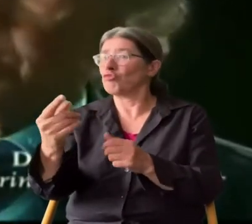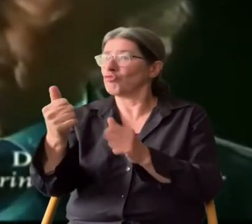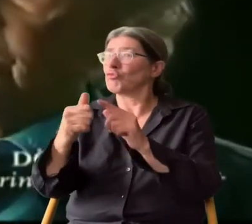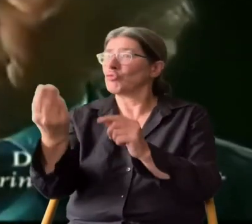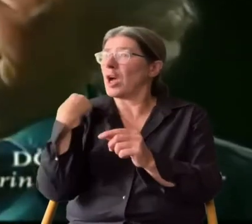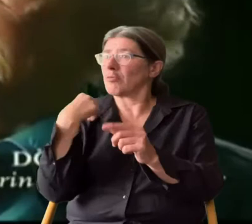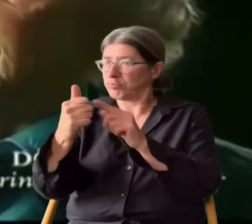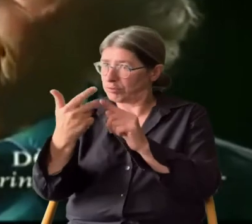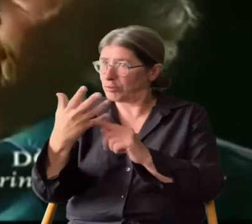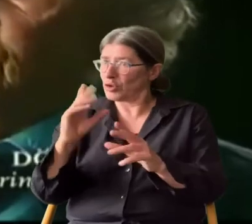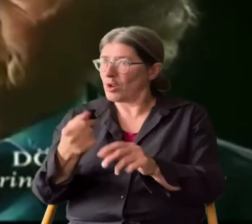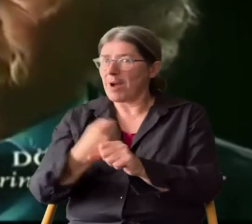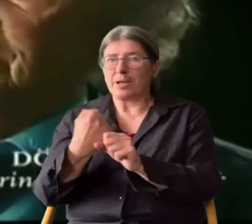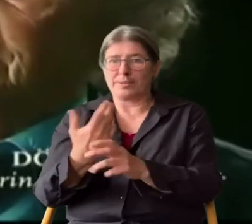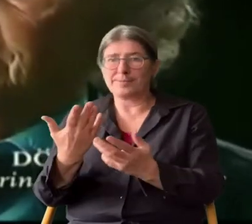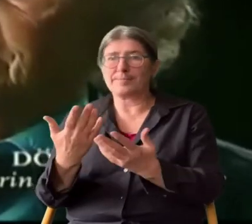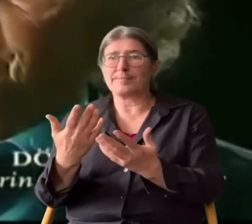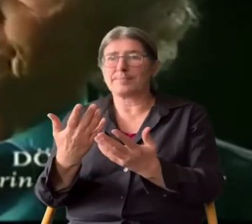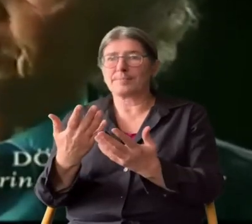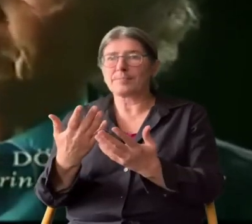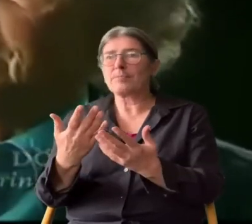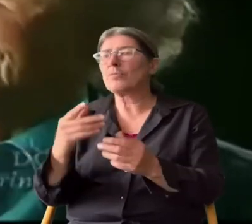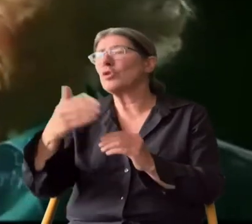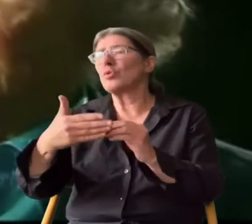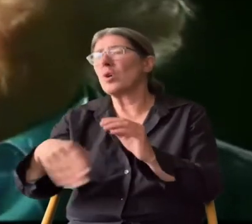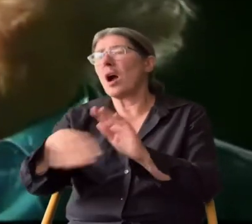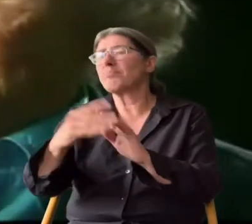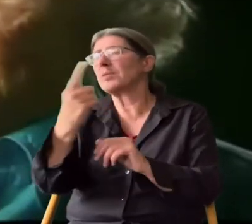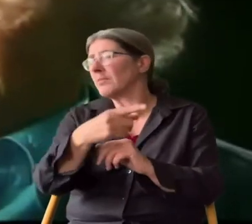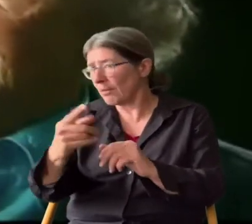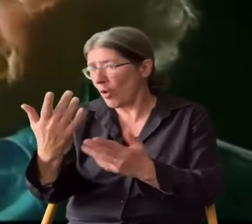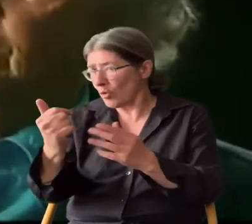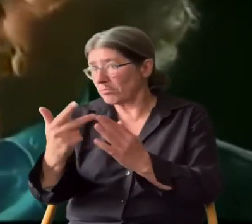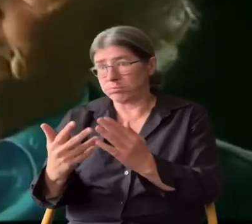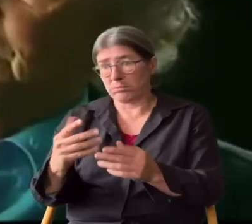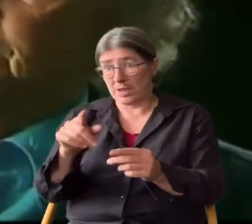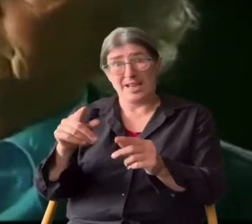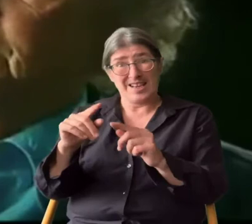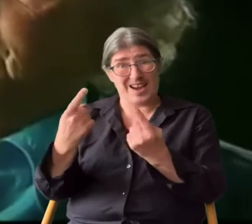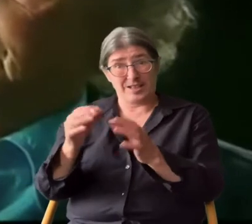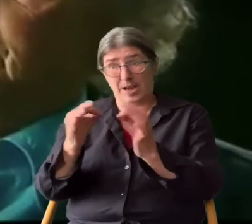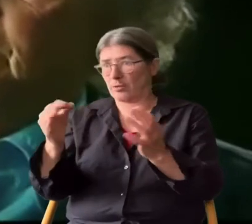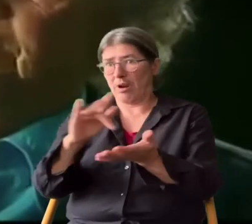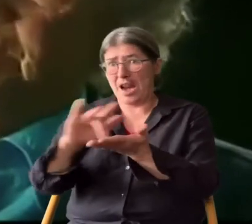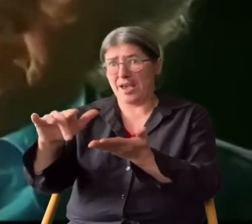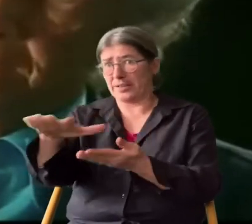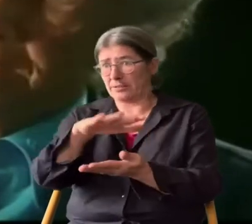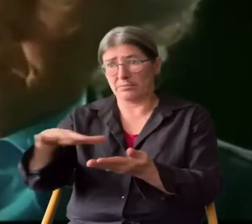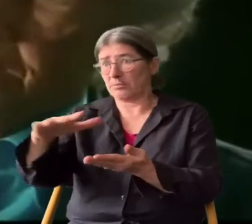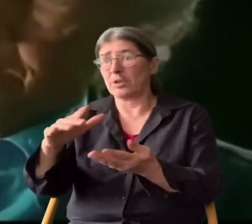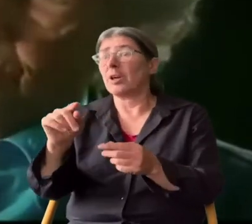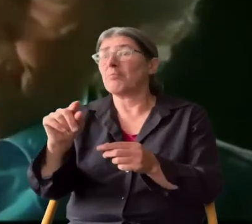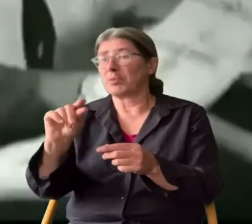was man machen soll und so weiter und wo Züge gehen und so. Und da war überhaupt niemand mehr, weil die